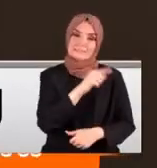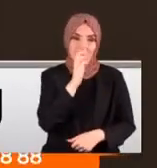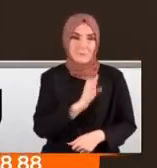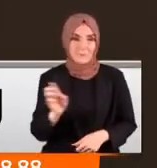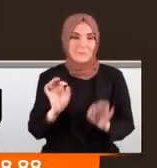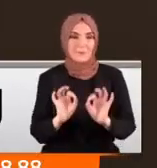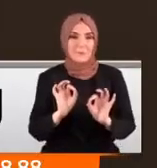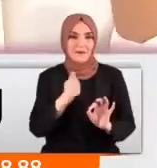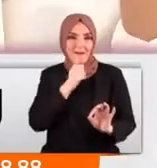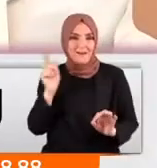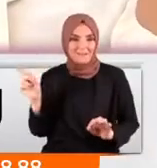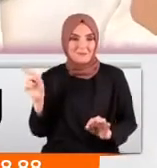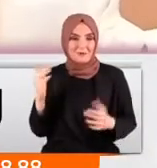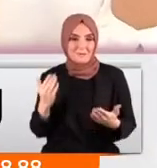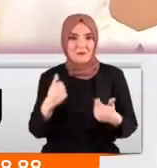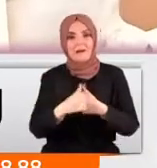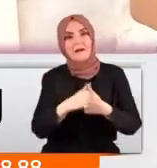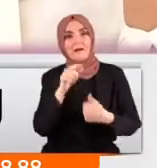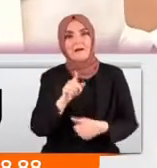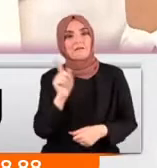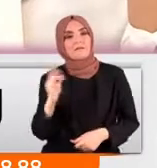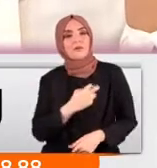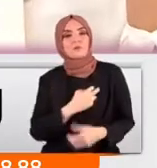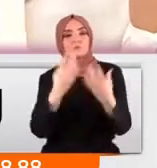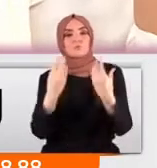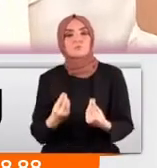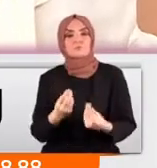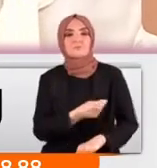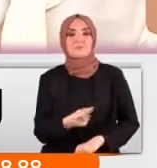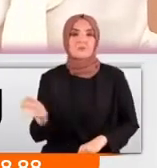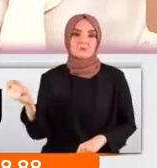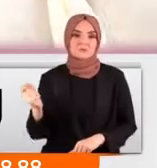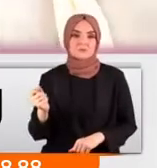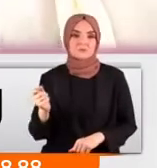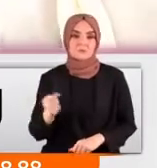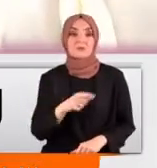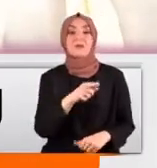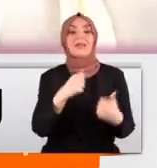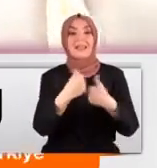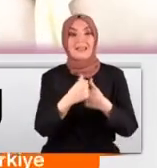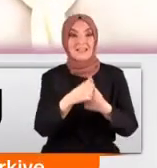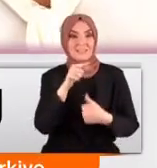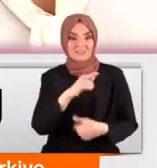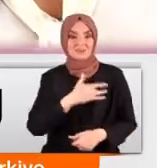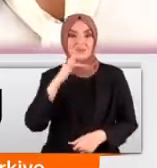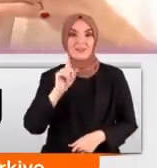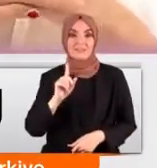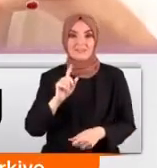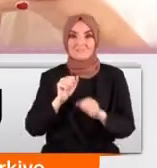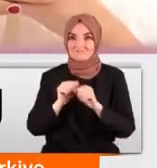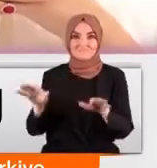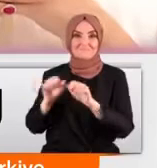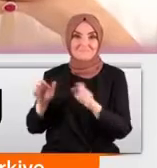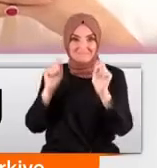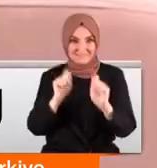Yaşananlar herkeste şok etkisi yarattı. Bu adam zaten... Eşinin canlı yayınlarına katılıyor. Aynen katılıyordu. Bu adamla bir buluşma ayarlıyor. Evet ya ben